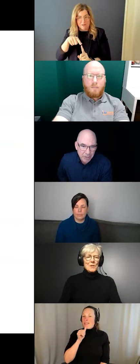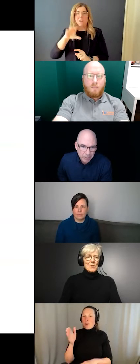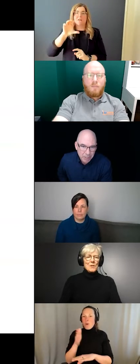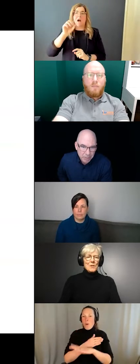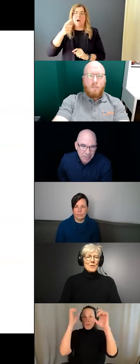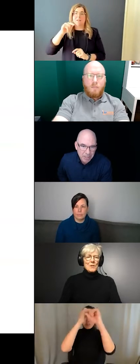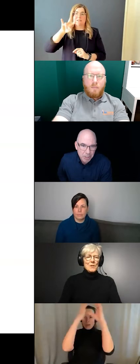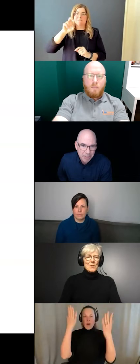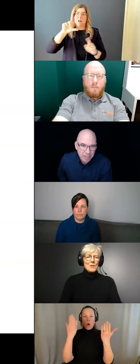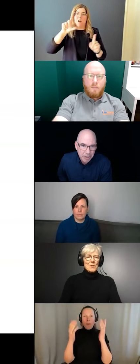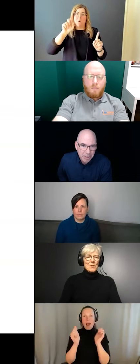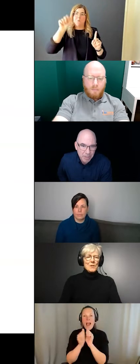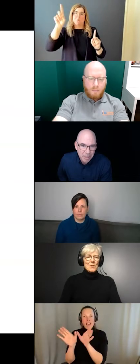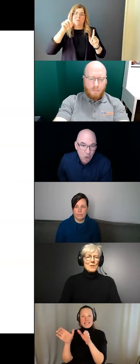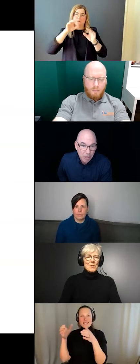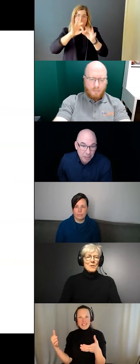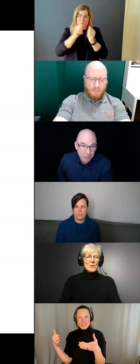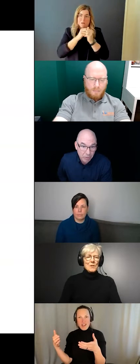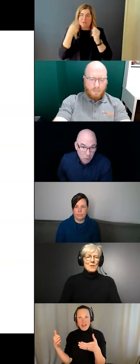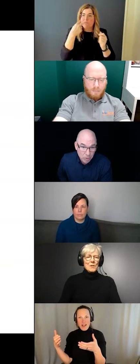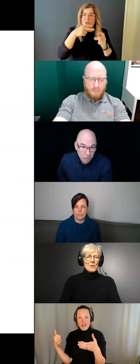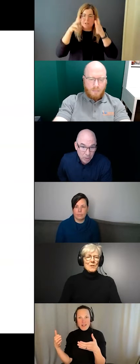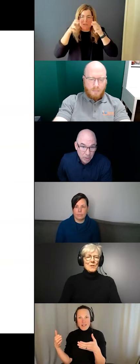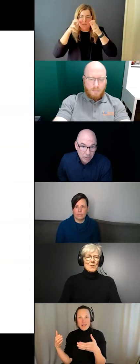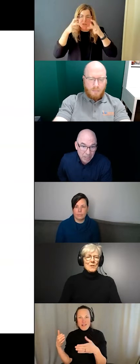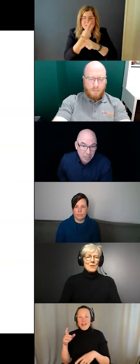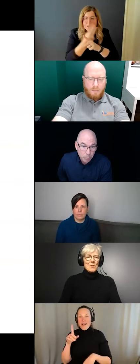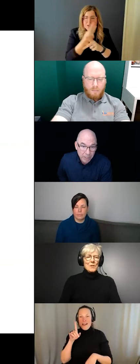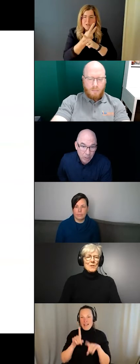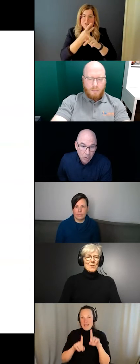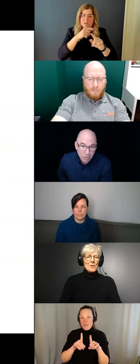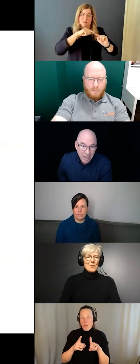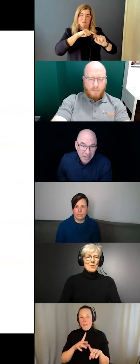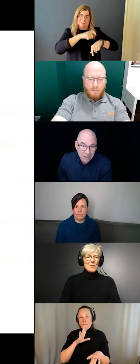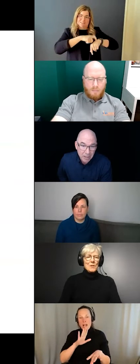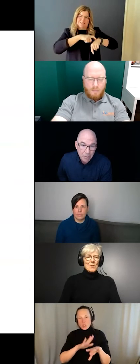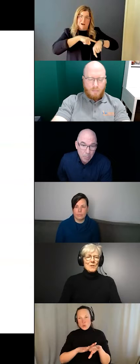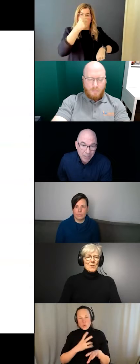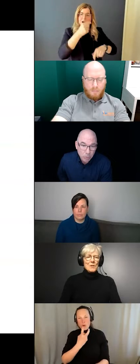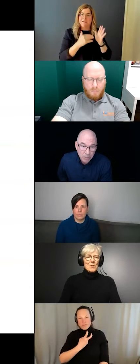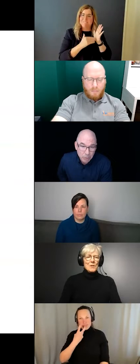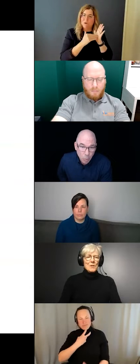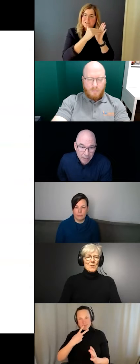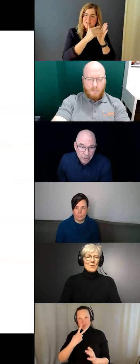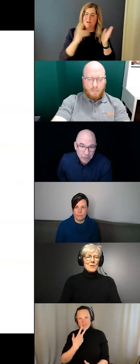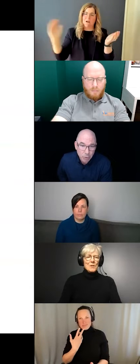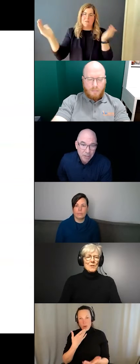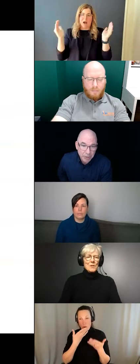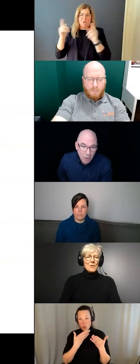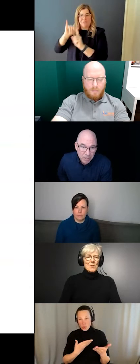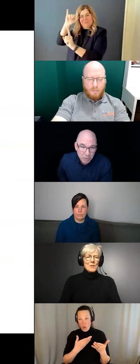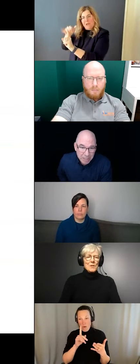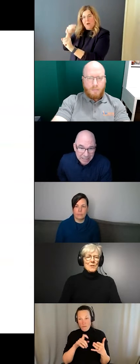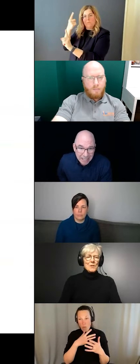besoin? Je parle du métaphore du dictionnaire, plutôt la discussion du dictionnaire. On parle de la charge cognitive, on